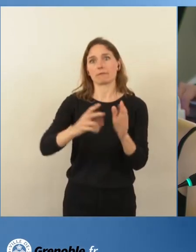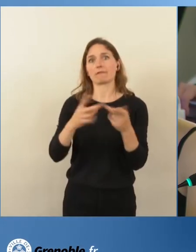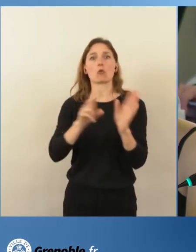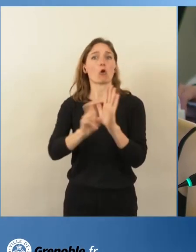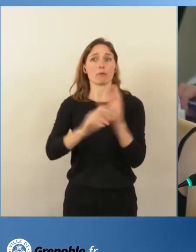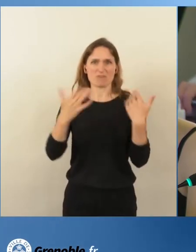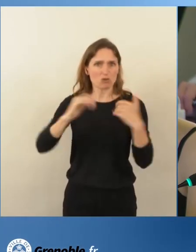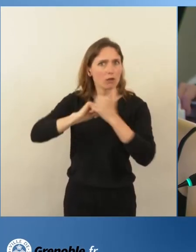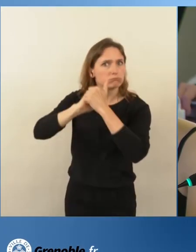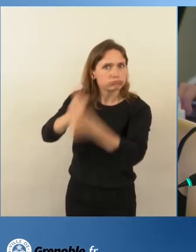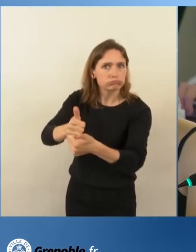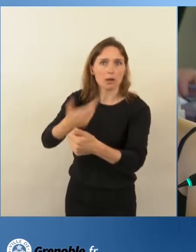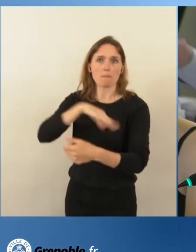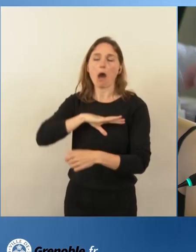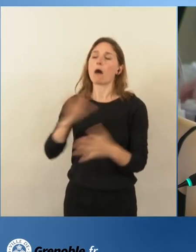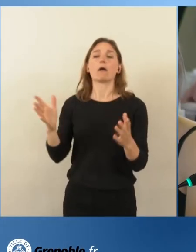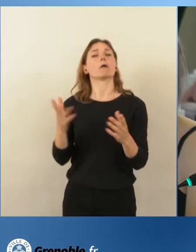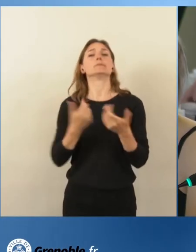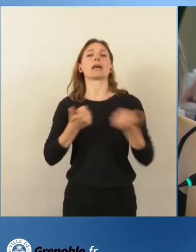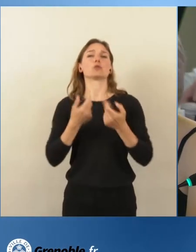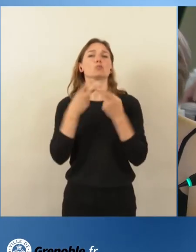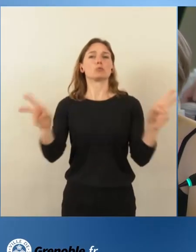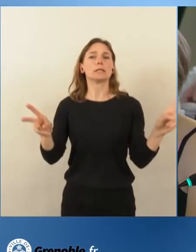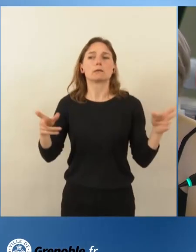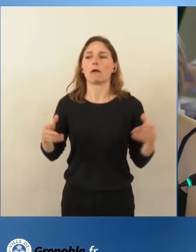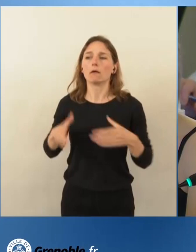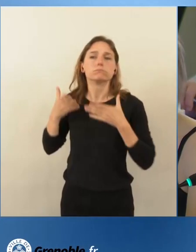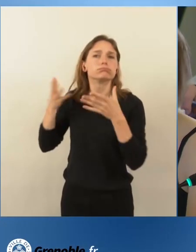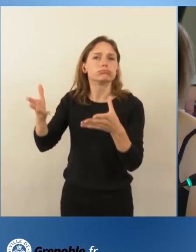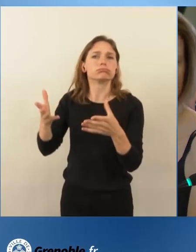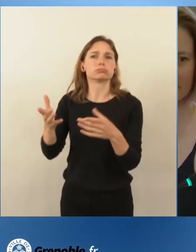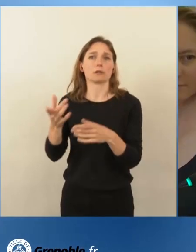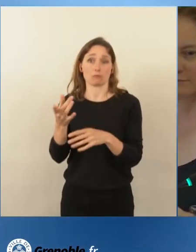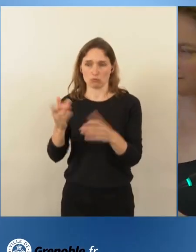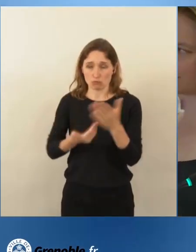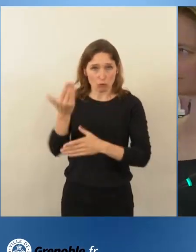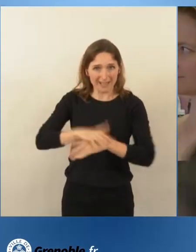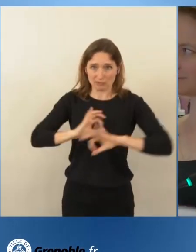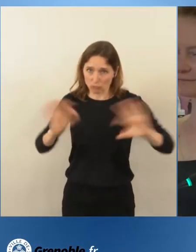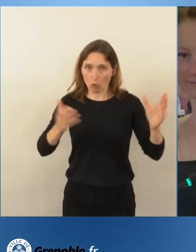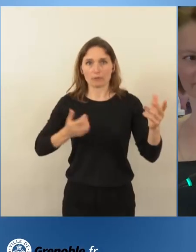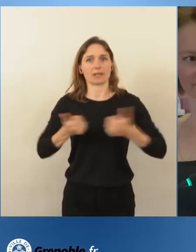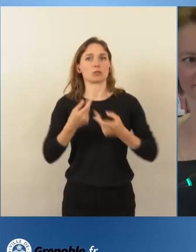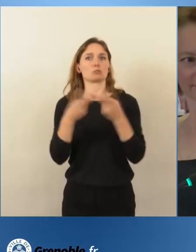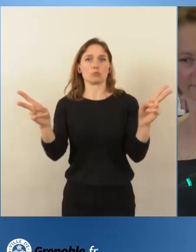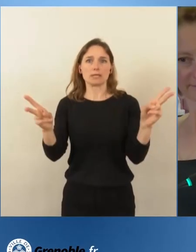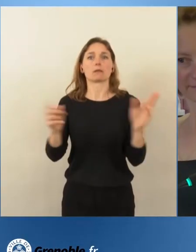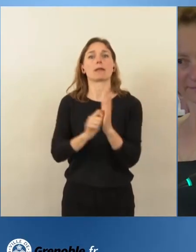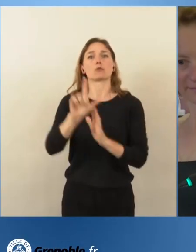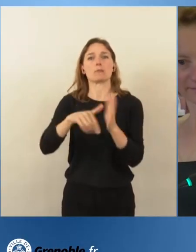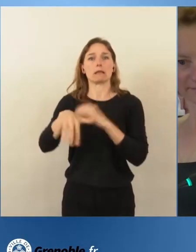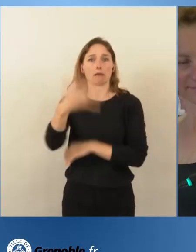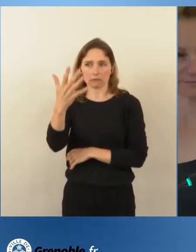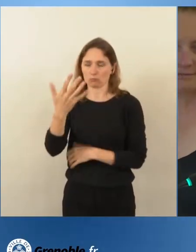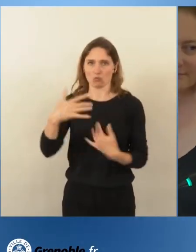du service public pour vos fameuses votre fameuses journées sans service public en 2015 donc je le redis donc vous étiez parfaitement informé